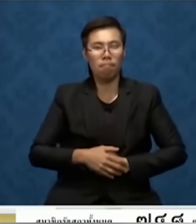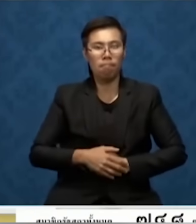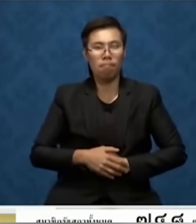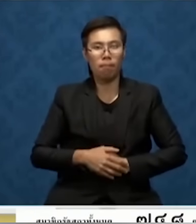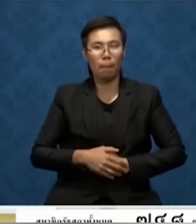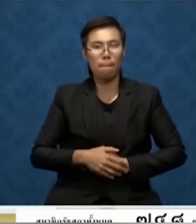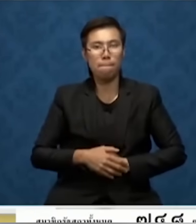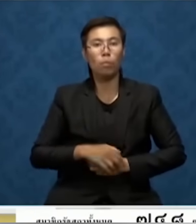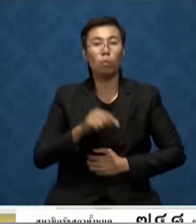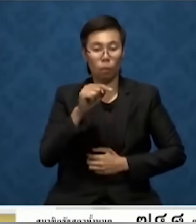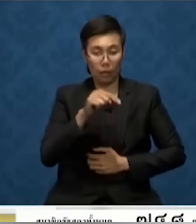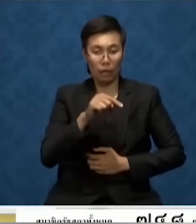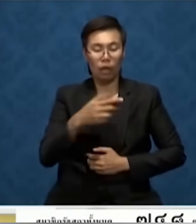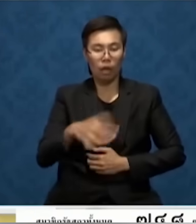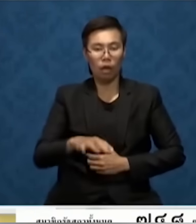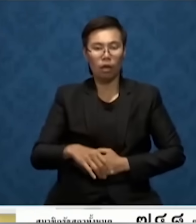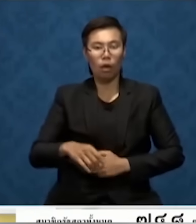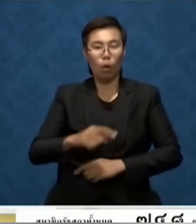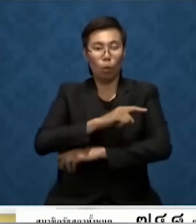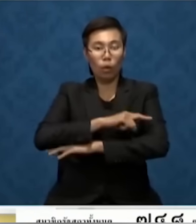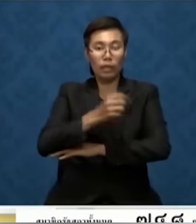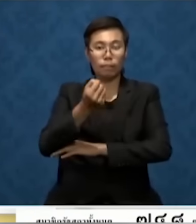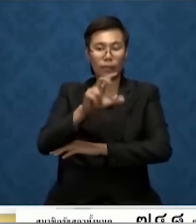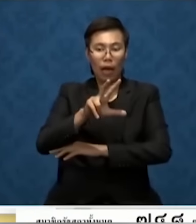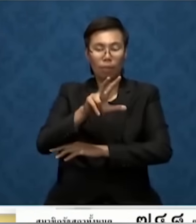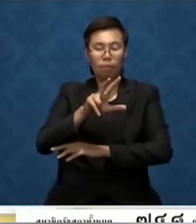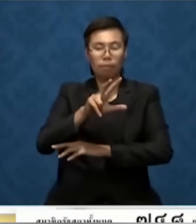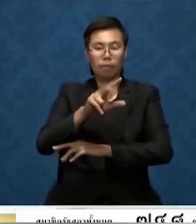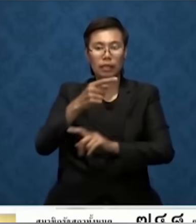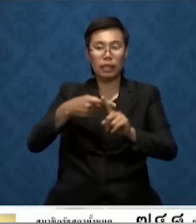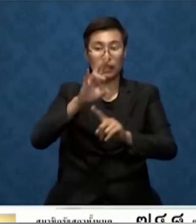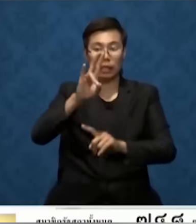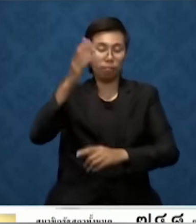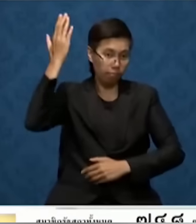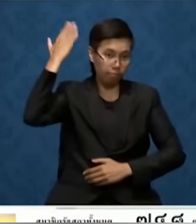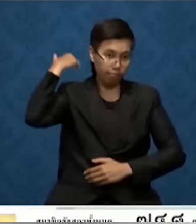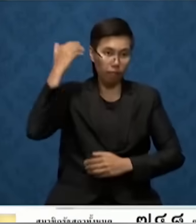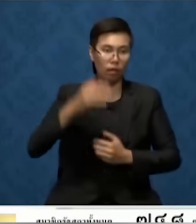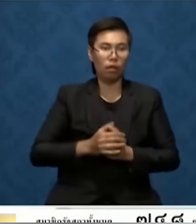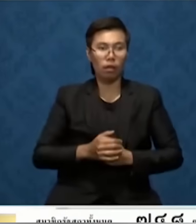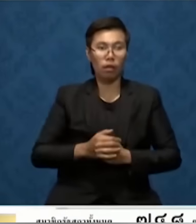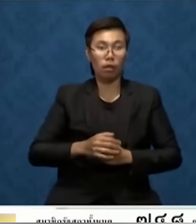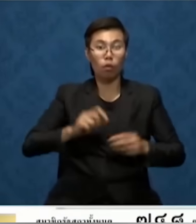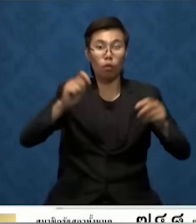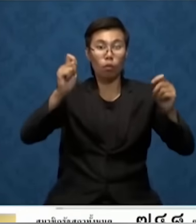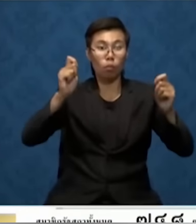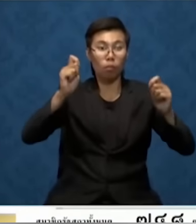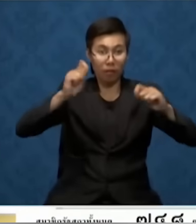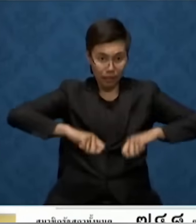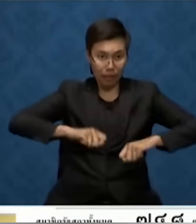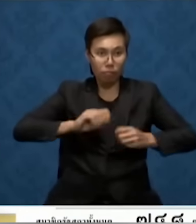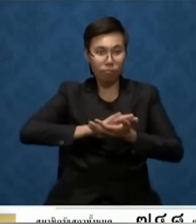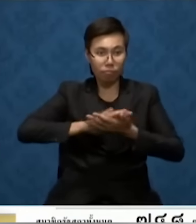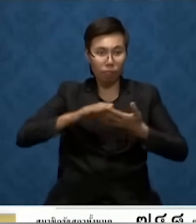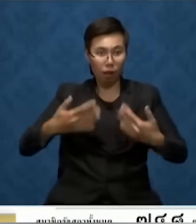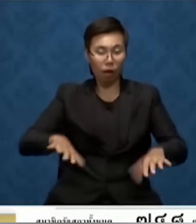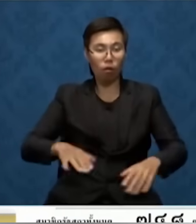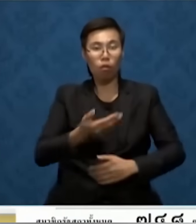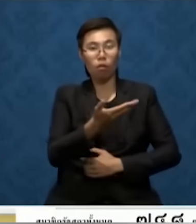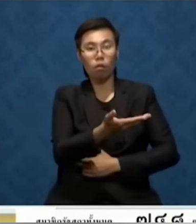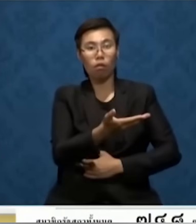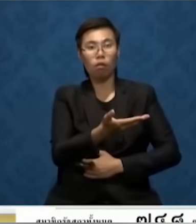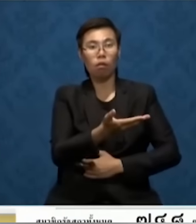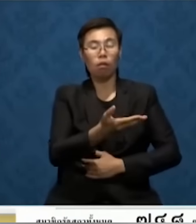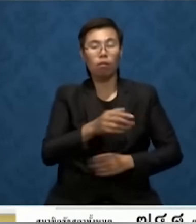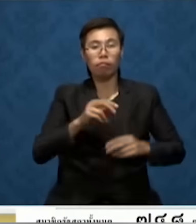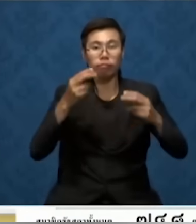ติเมื่อวันที่13กรกฎาคมที่ผ่านมาได้มีการลงมติเรียบร้อยแล้วก็คือคุณพิธาลิ้มเจริญรัตน์